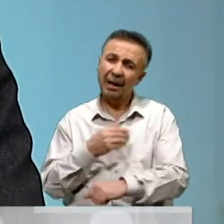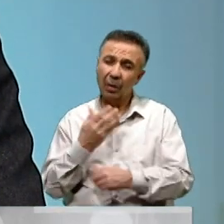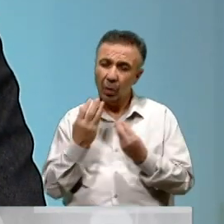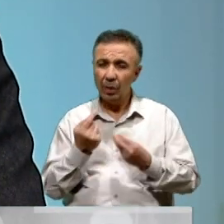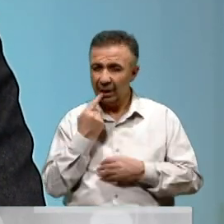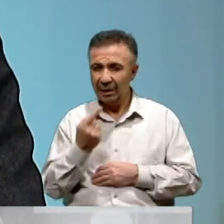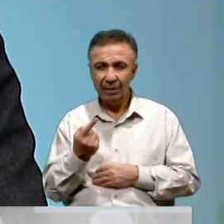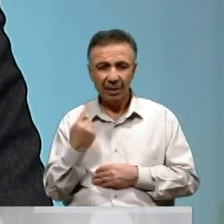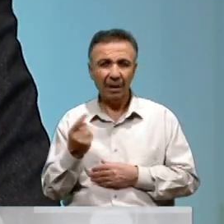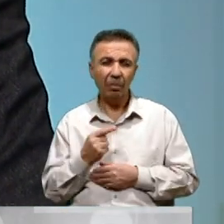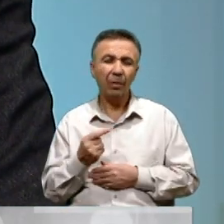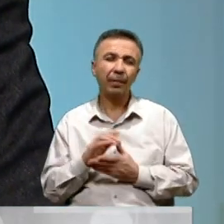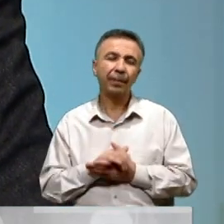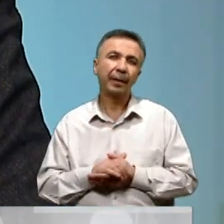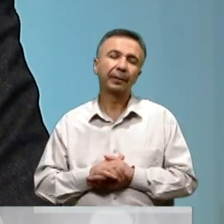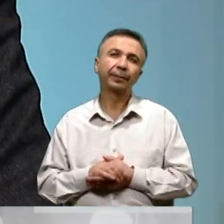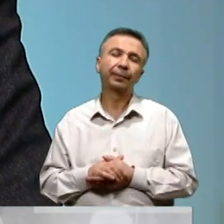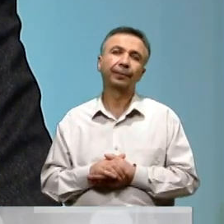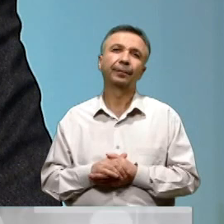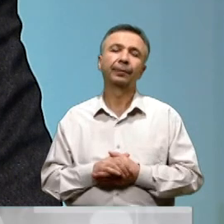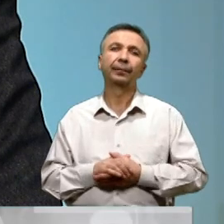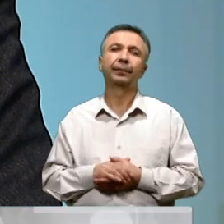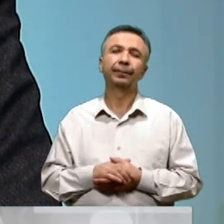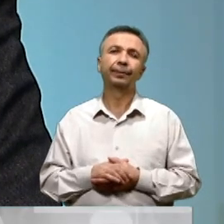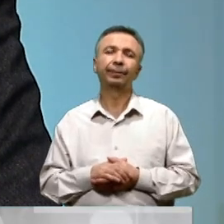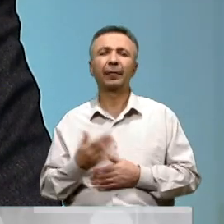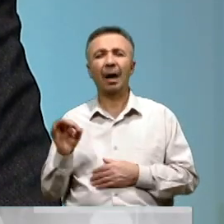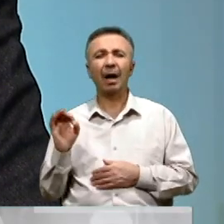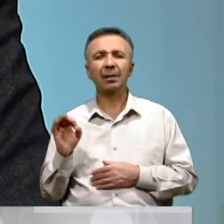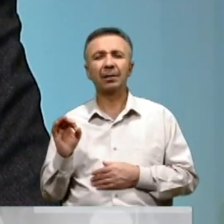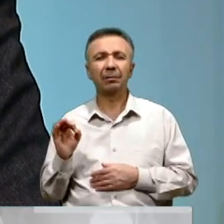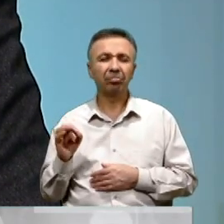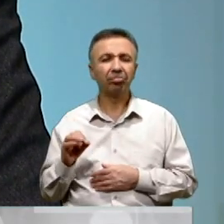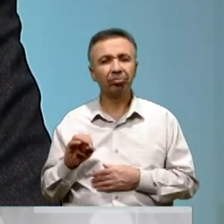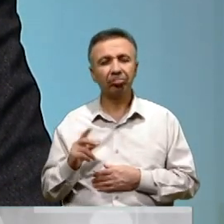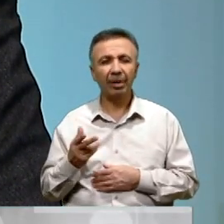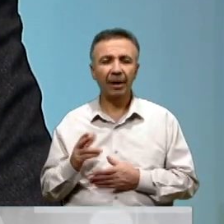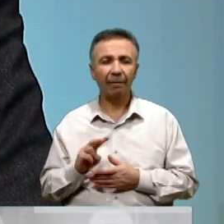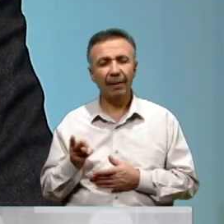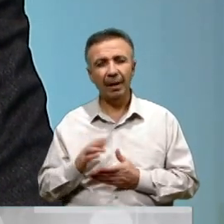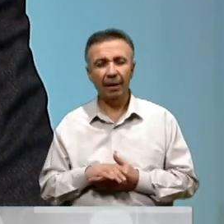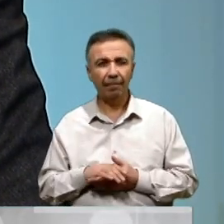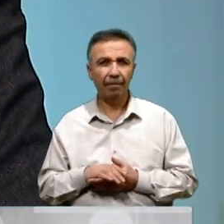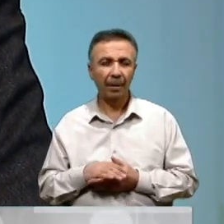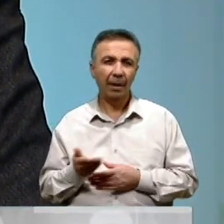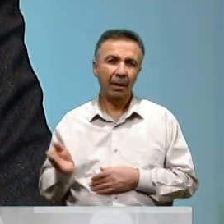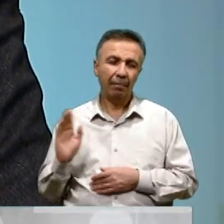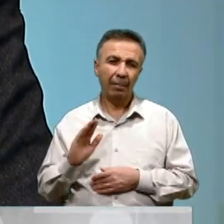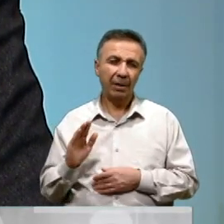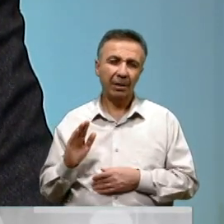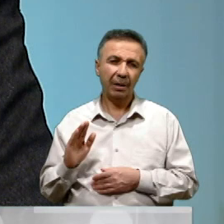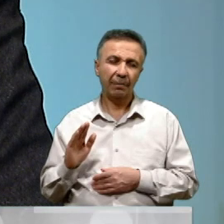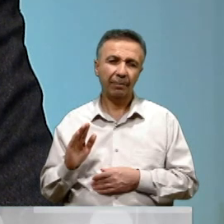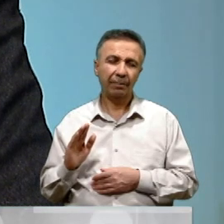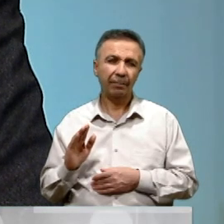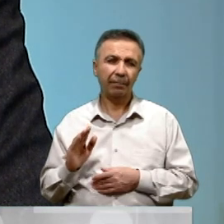bu yatırım araçları olan hani altın veya diğer yatırım araçları üzerinden